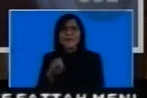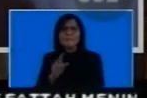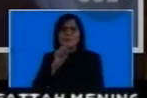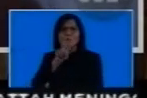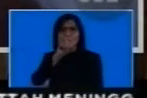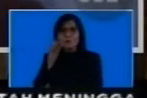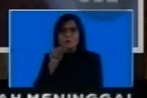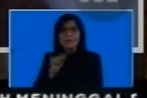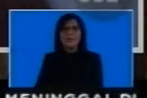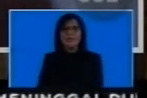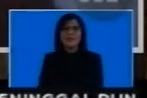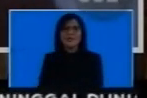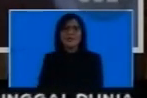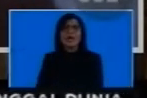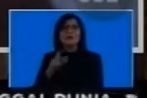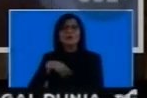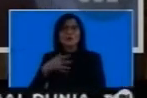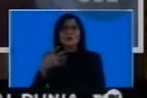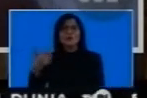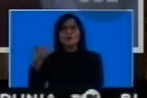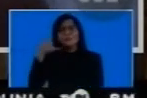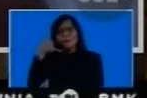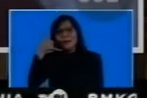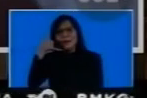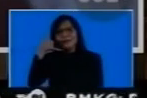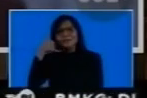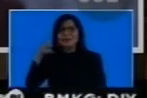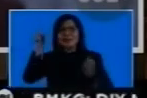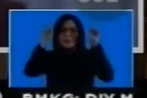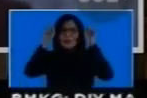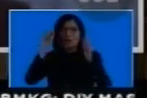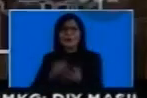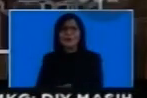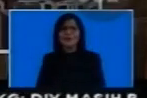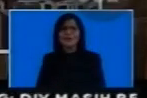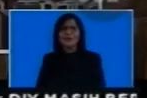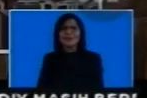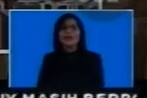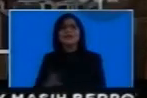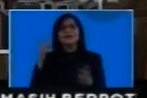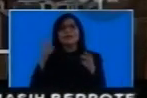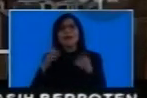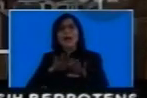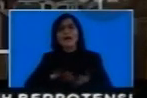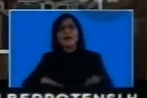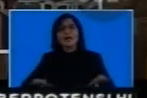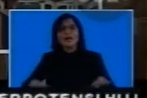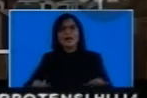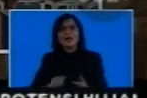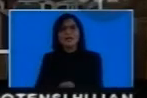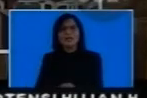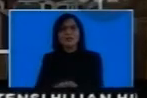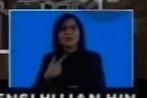pegang smartphone, sisi humanisme mereka akan tersentuh, bahwa real life itu lebih penting daripada